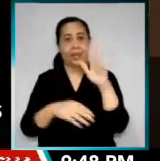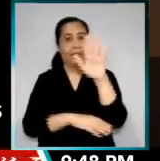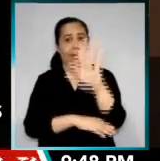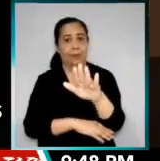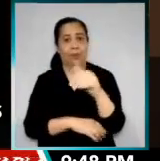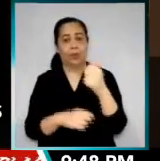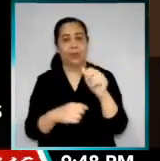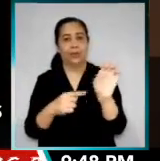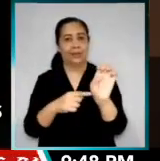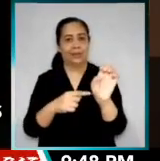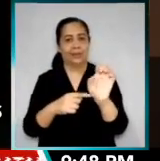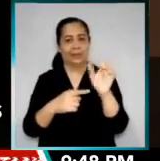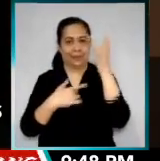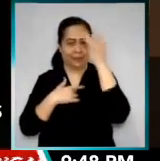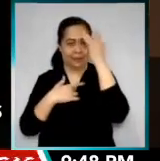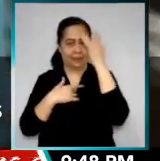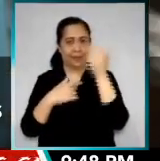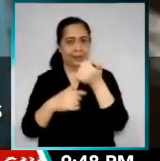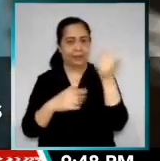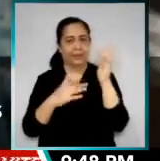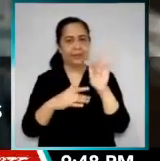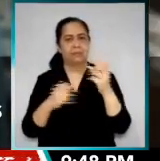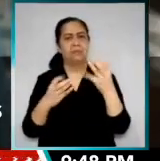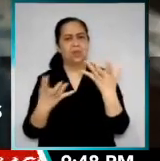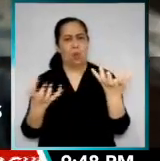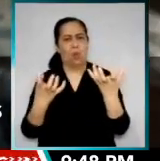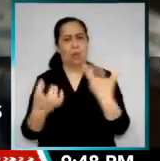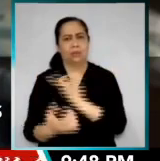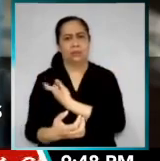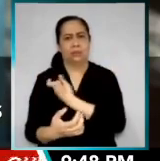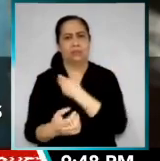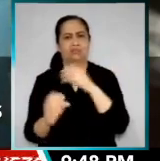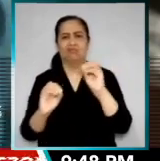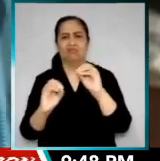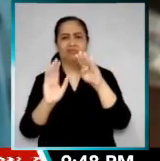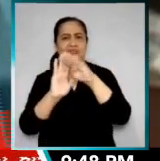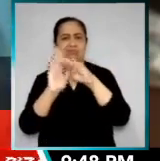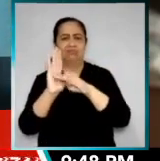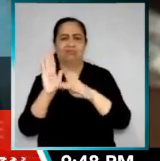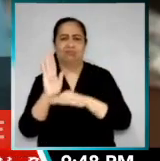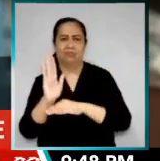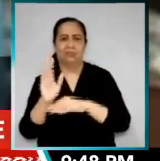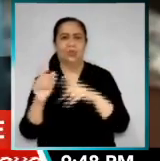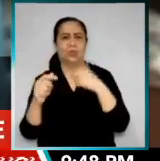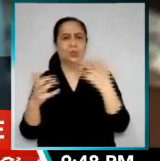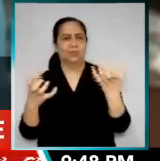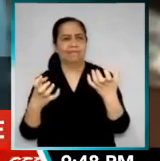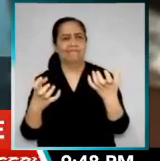comorbidities. Marami po na gusto magbabakuna na nawala sa master list na gusto nilang